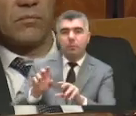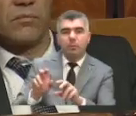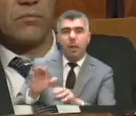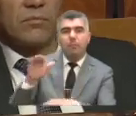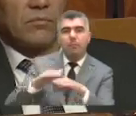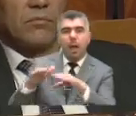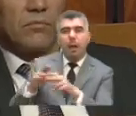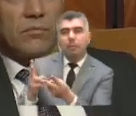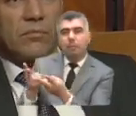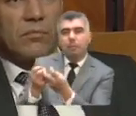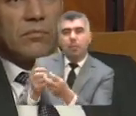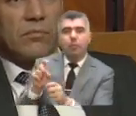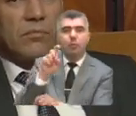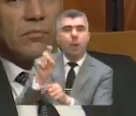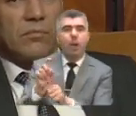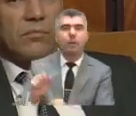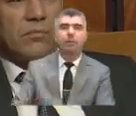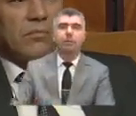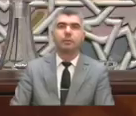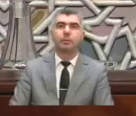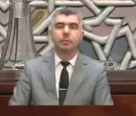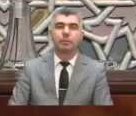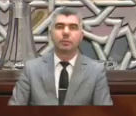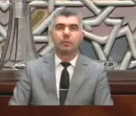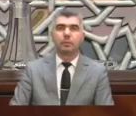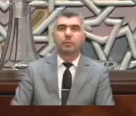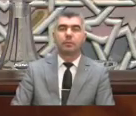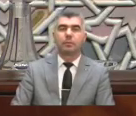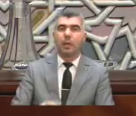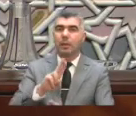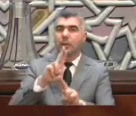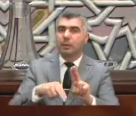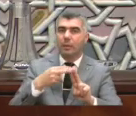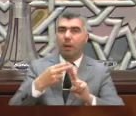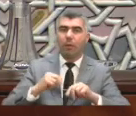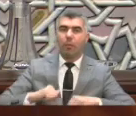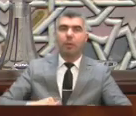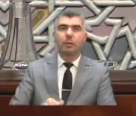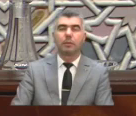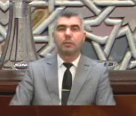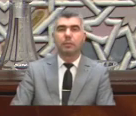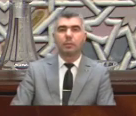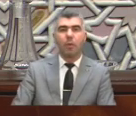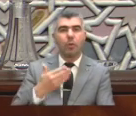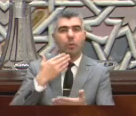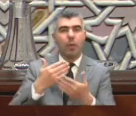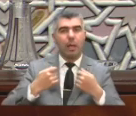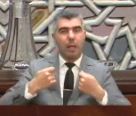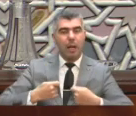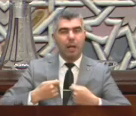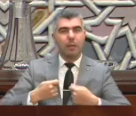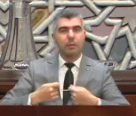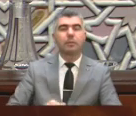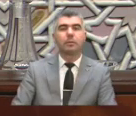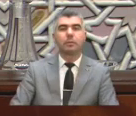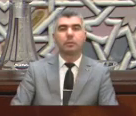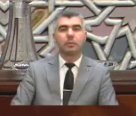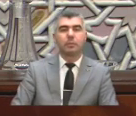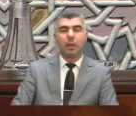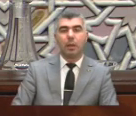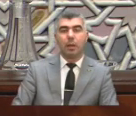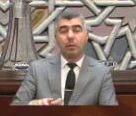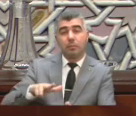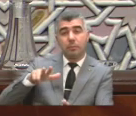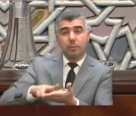البحر نسائلكم. شكرا سيد نائب، الكلمة لكم سيد الوزير. شكرا سيد الرئيسة، شكرا سيد نائب المحترم. اعتمد